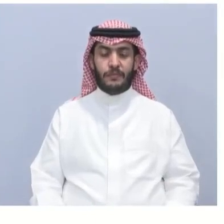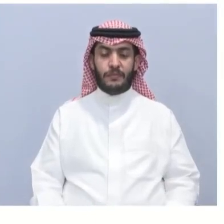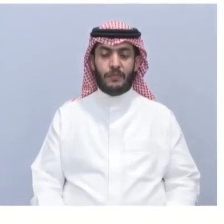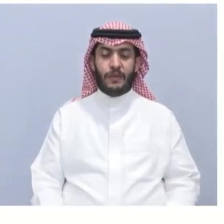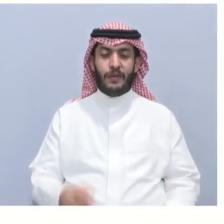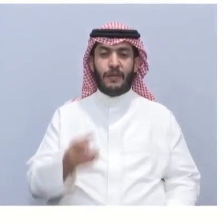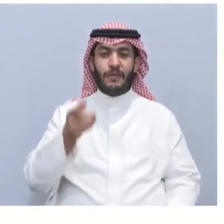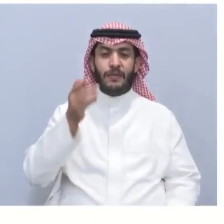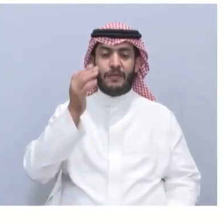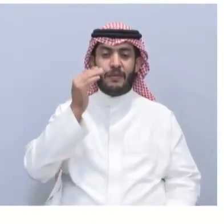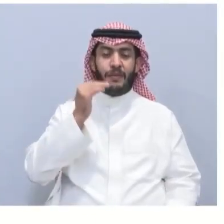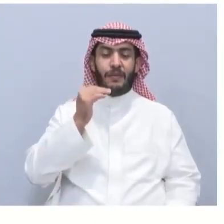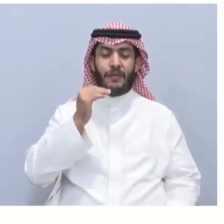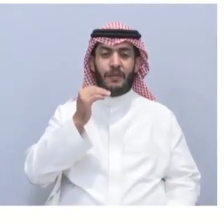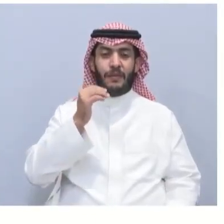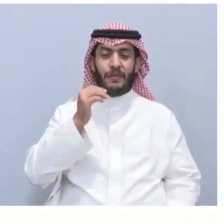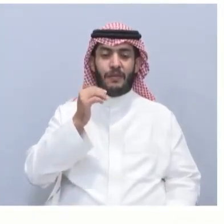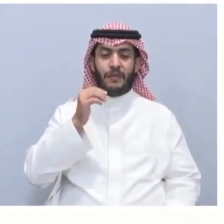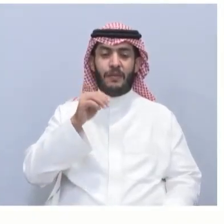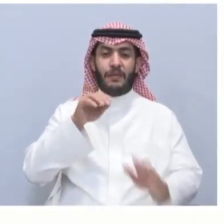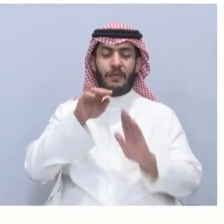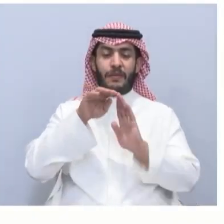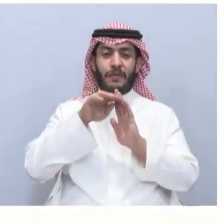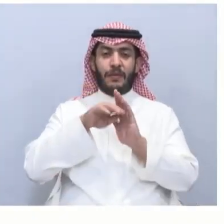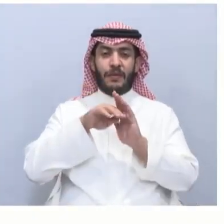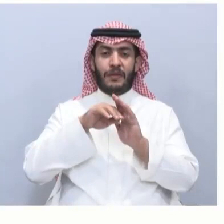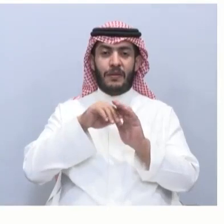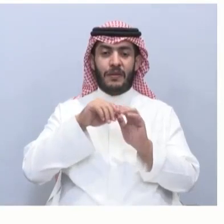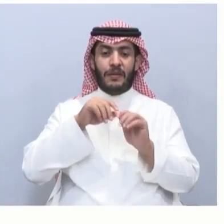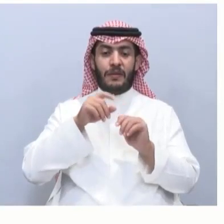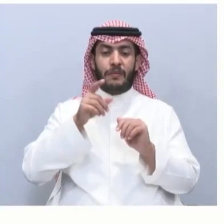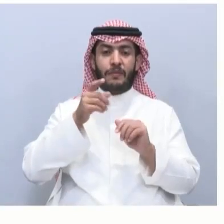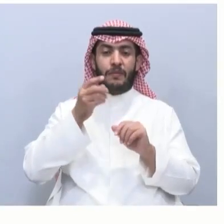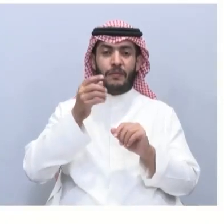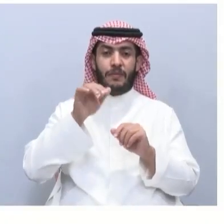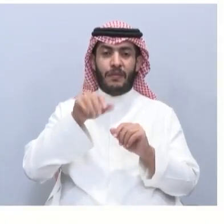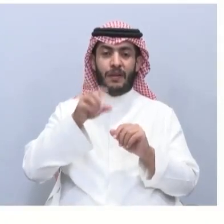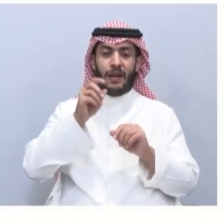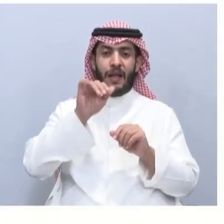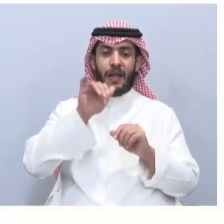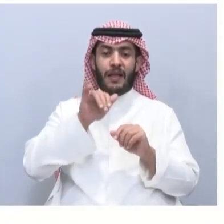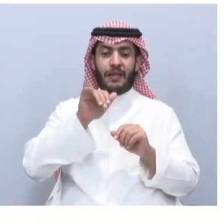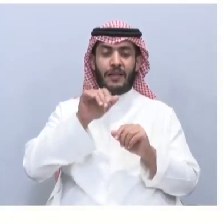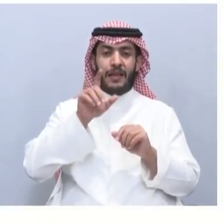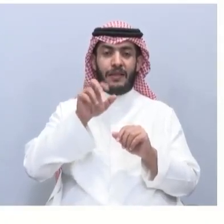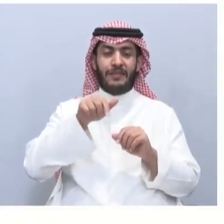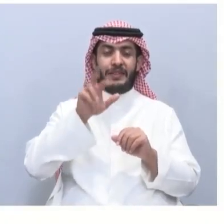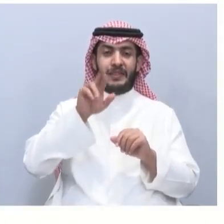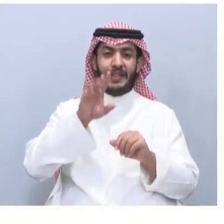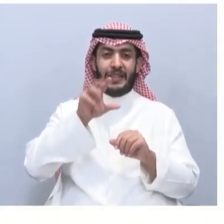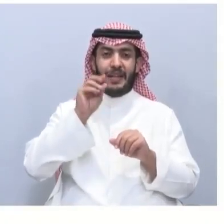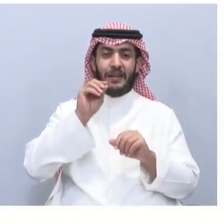من هديه صلى الله عليه وسلم في الزكاه هذا هو عنوان درسنا لهذا